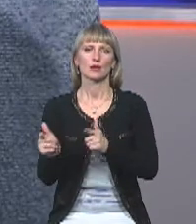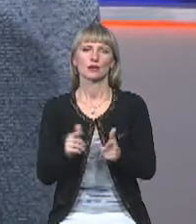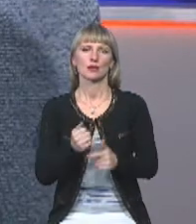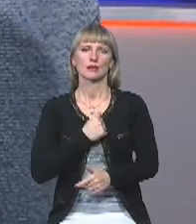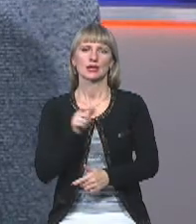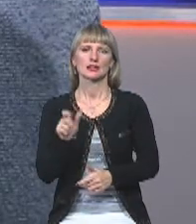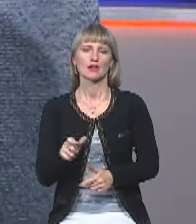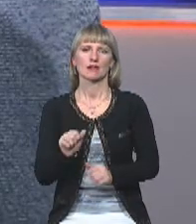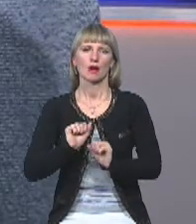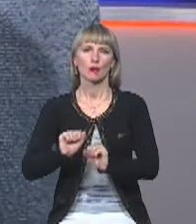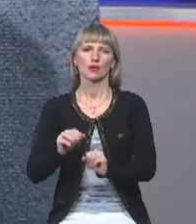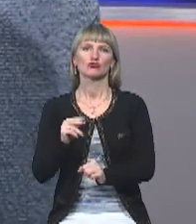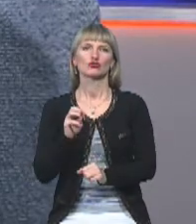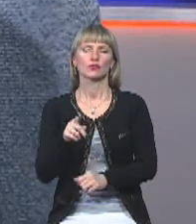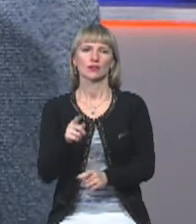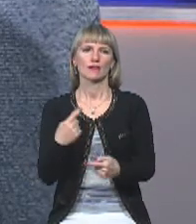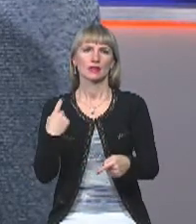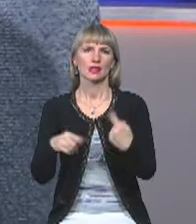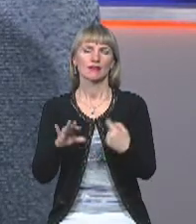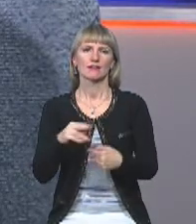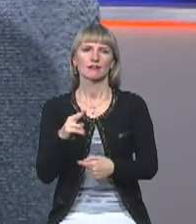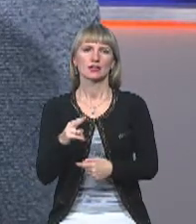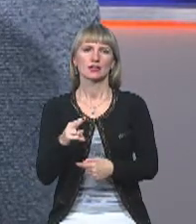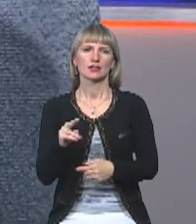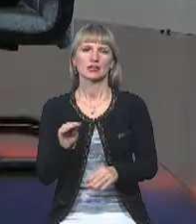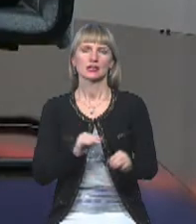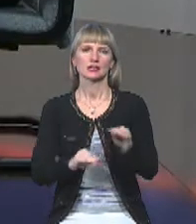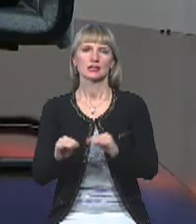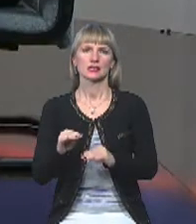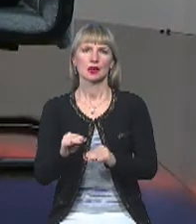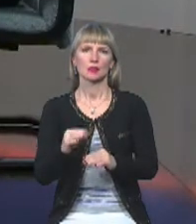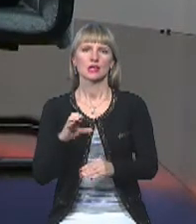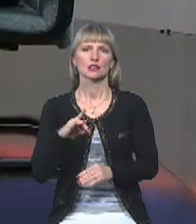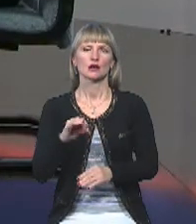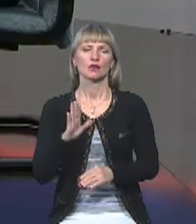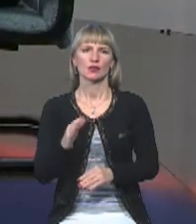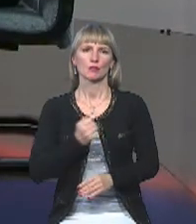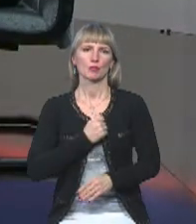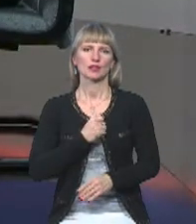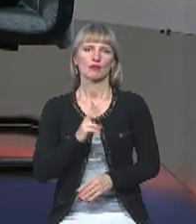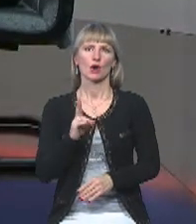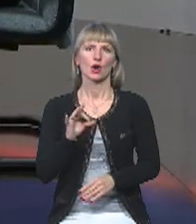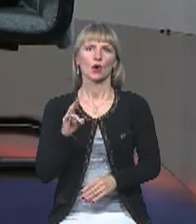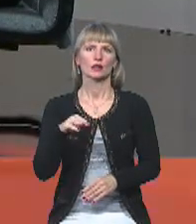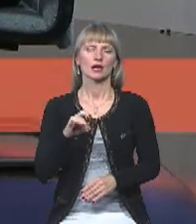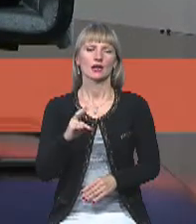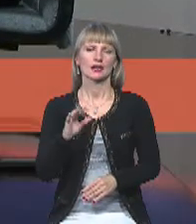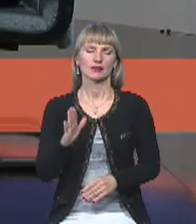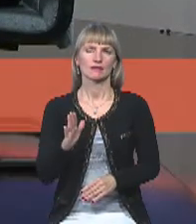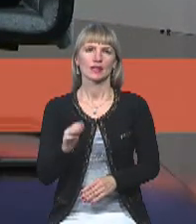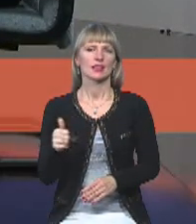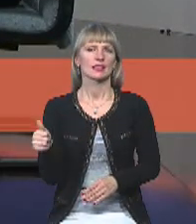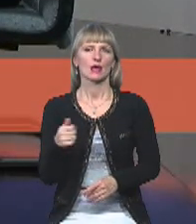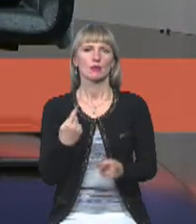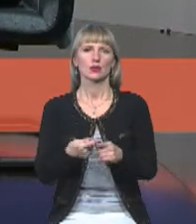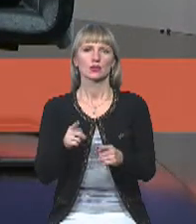бійців тероборони та чим вона відрізняється від системи підготовки строковиків та бійців контрактної служби?